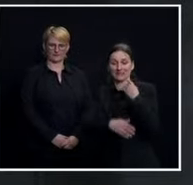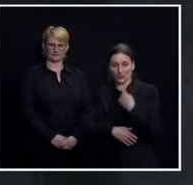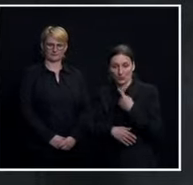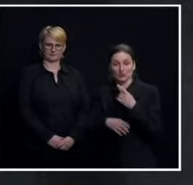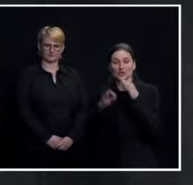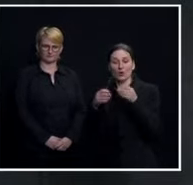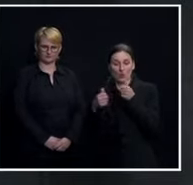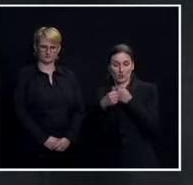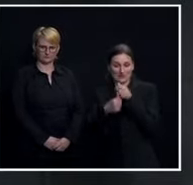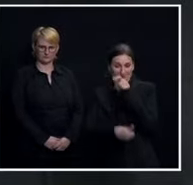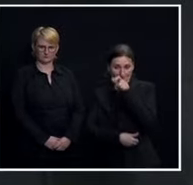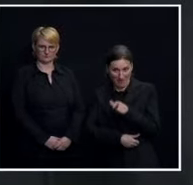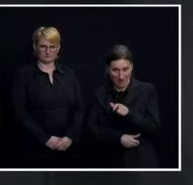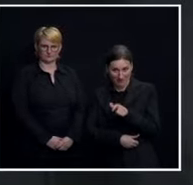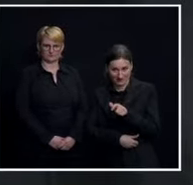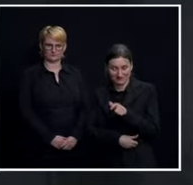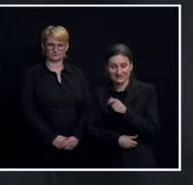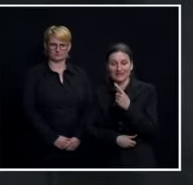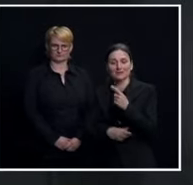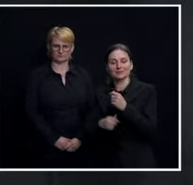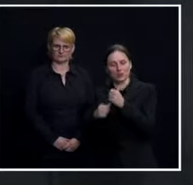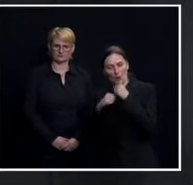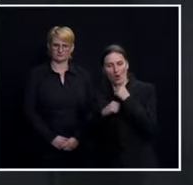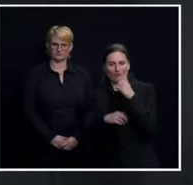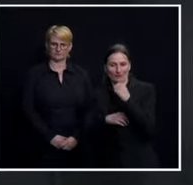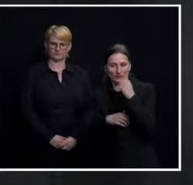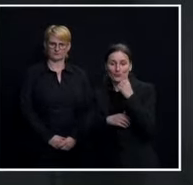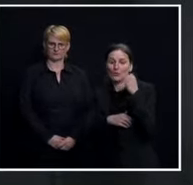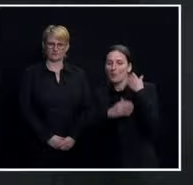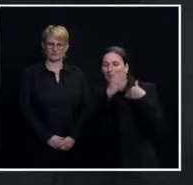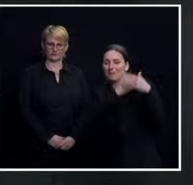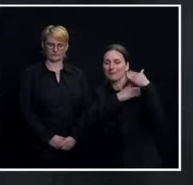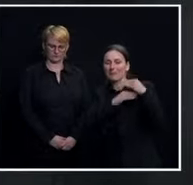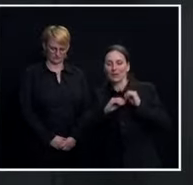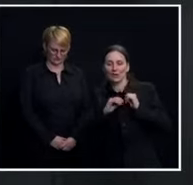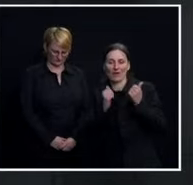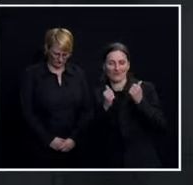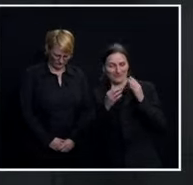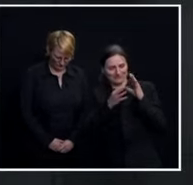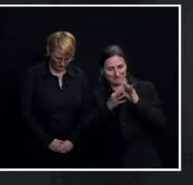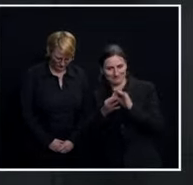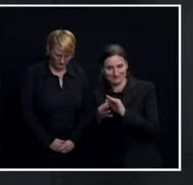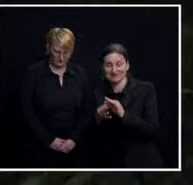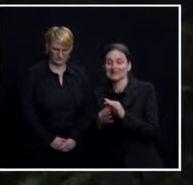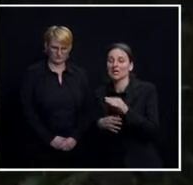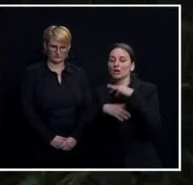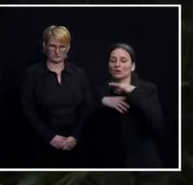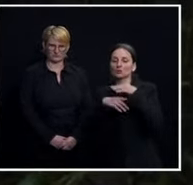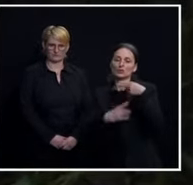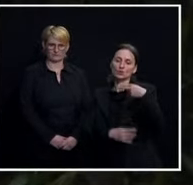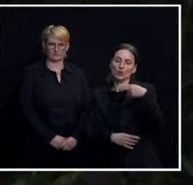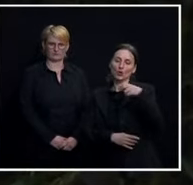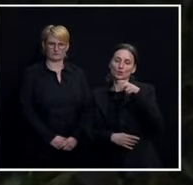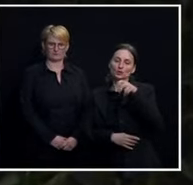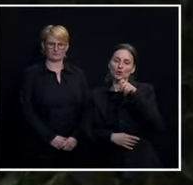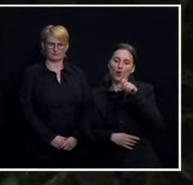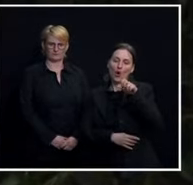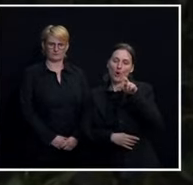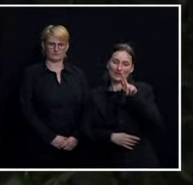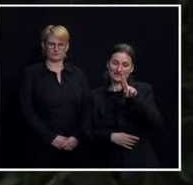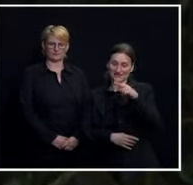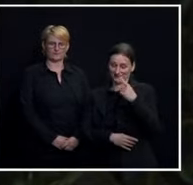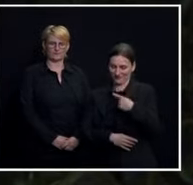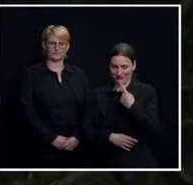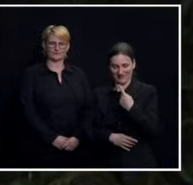großer Partner, der uns geholfen hat, gerade was die Biografien angeht. Herr Dr. Häusler, die Personalisierung in